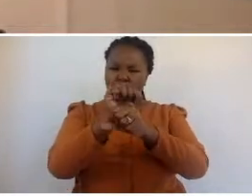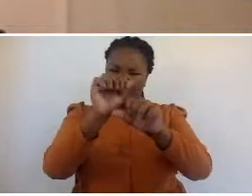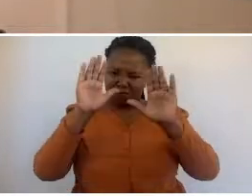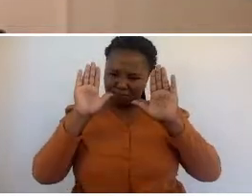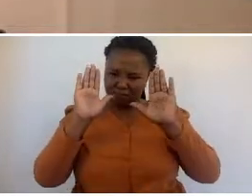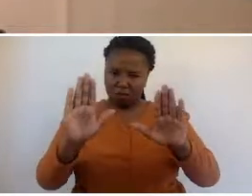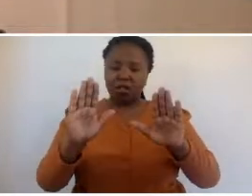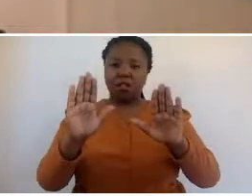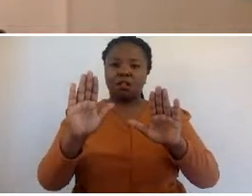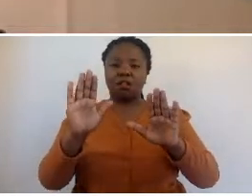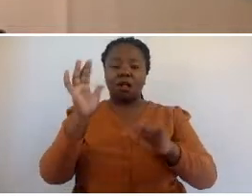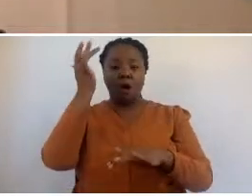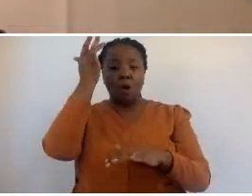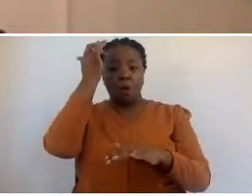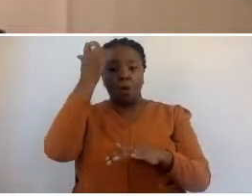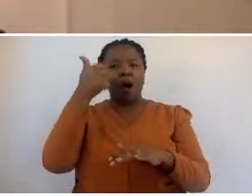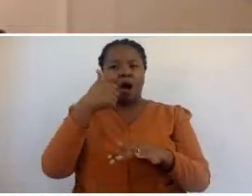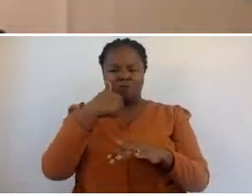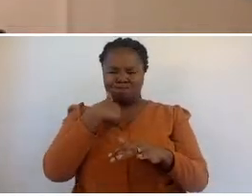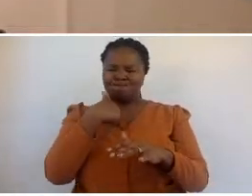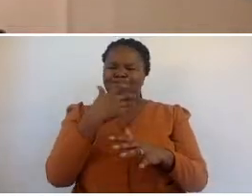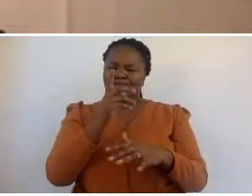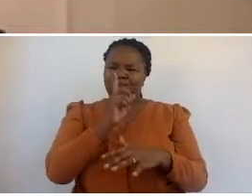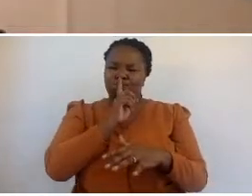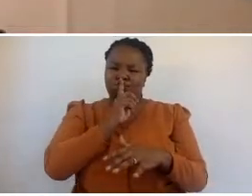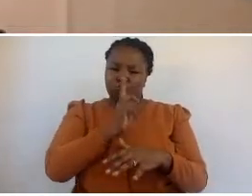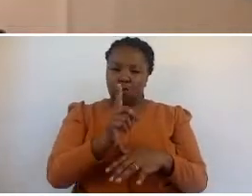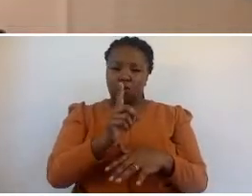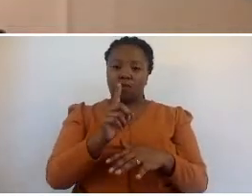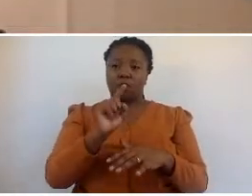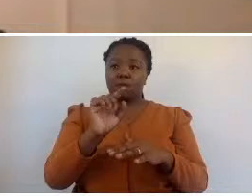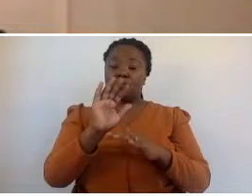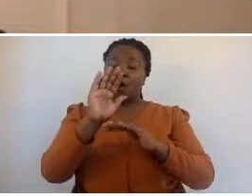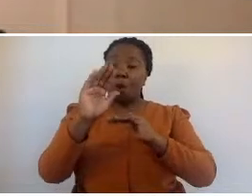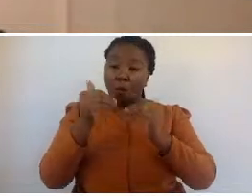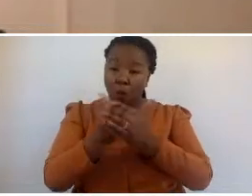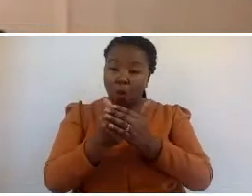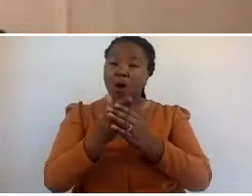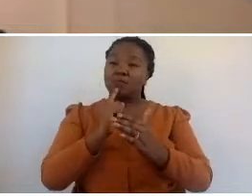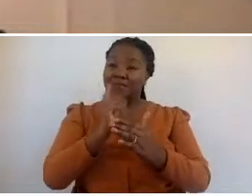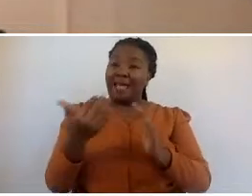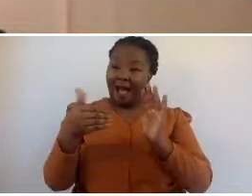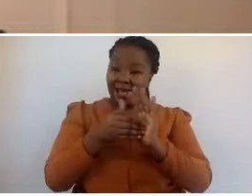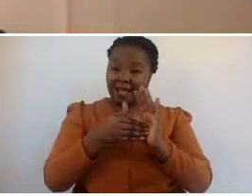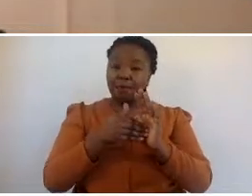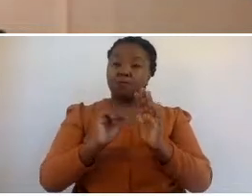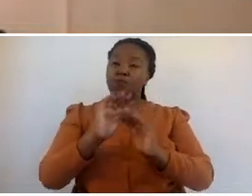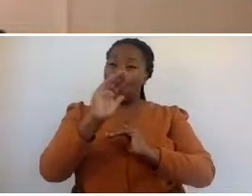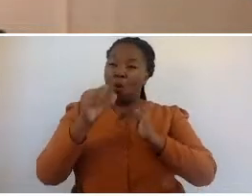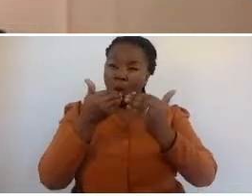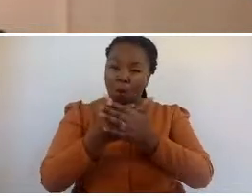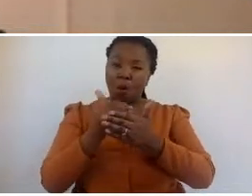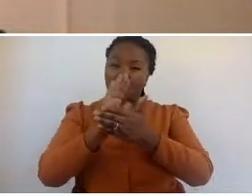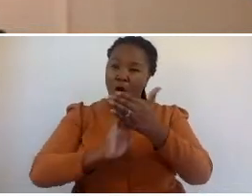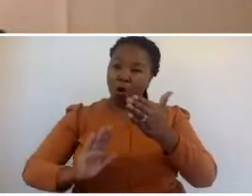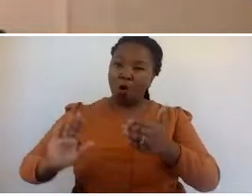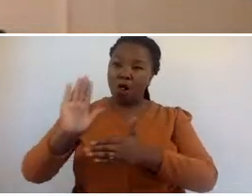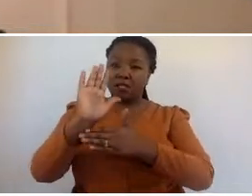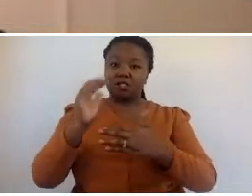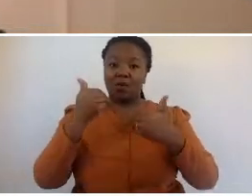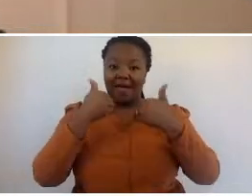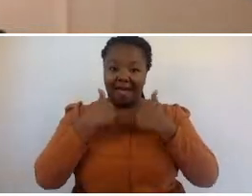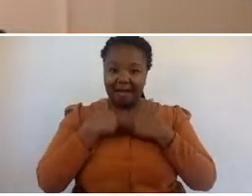nous sommes certains que grâce à tous les établissements d'enseignement et de formation que nous avons, eh